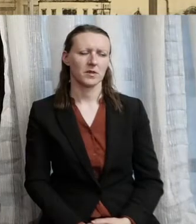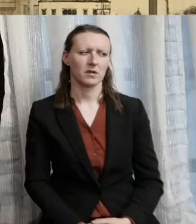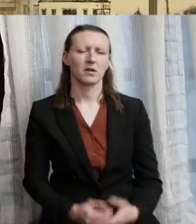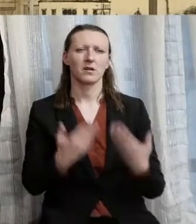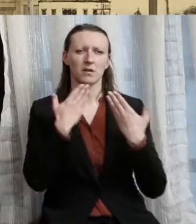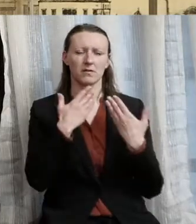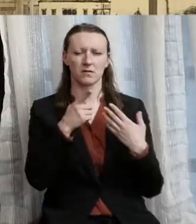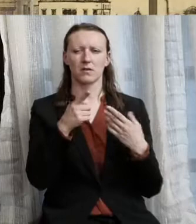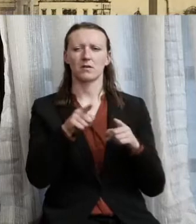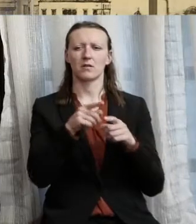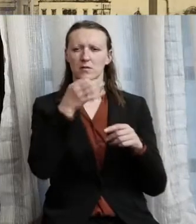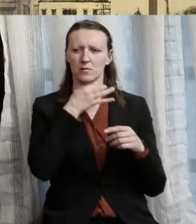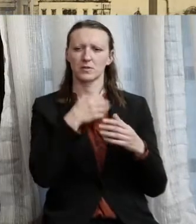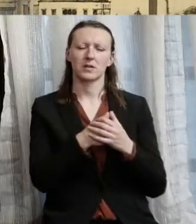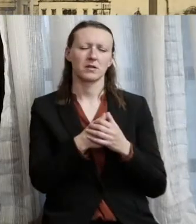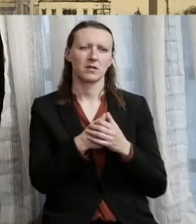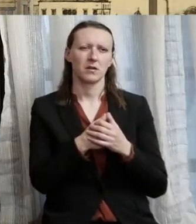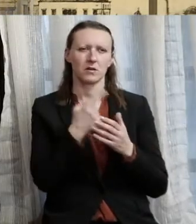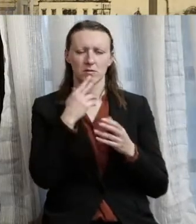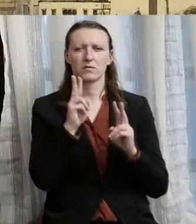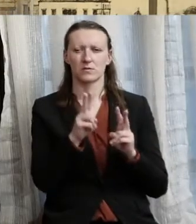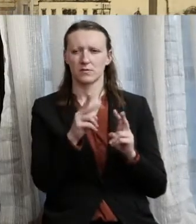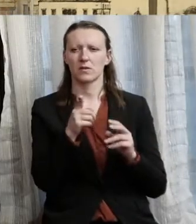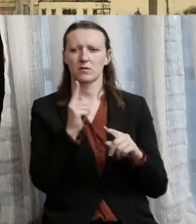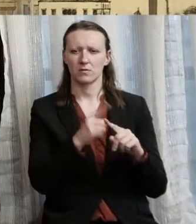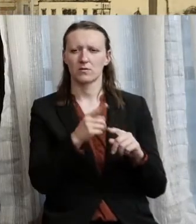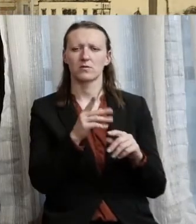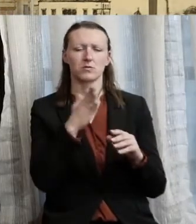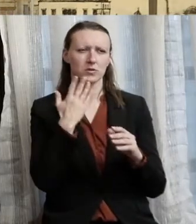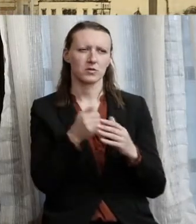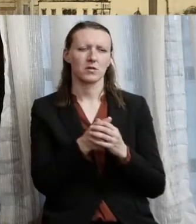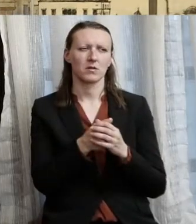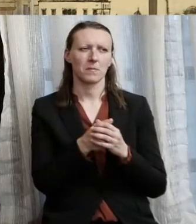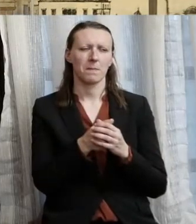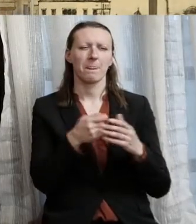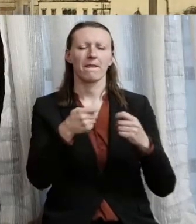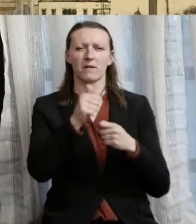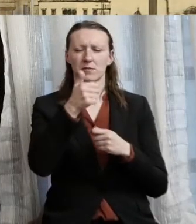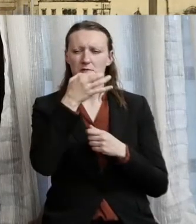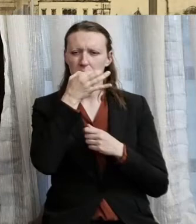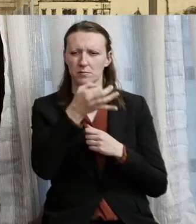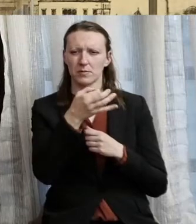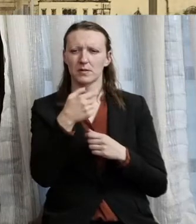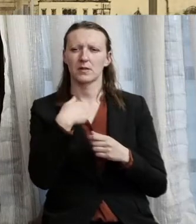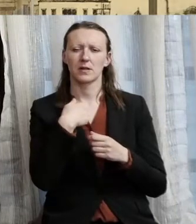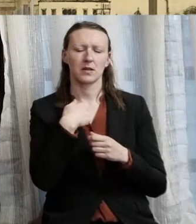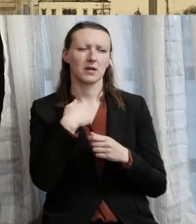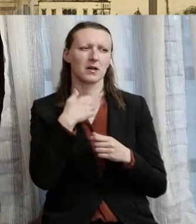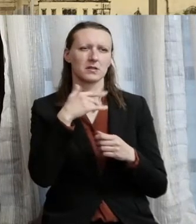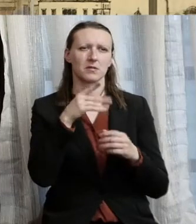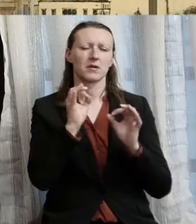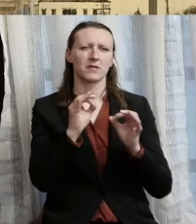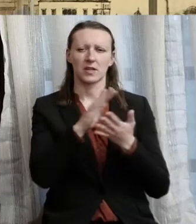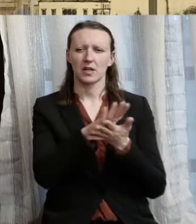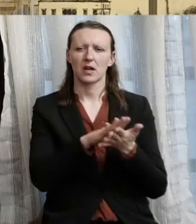Evo, hvala poštovana kolegice na pitanjima koja su stvarno konkretna i korektna. Dakle, što se tiče prvog pitanja, ja sam o pedagoškom